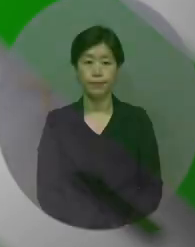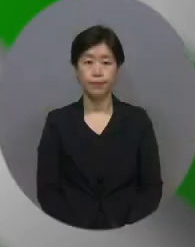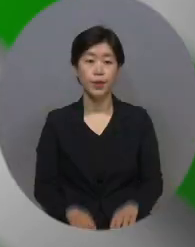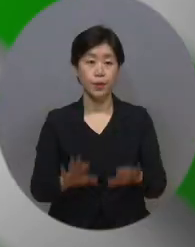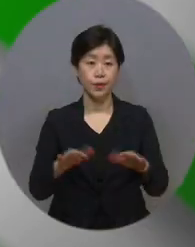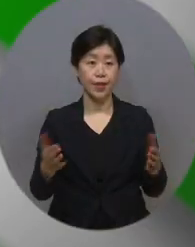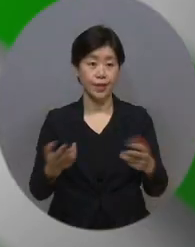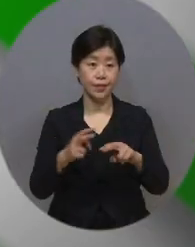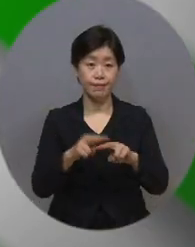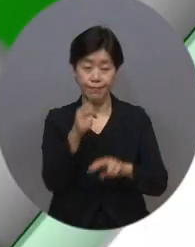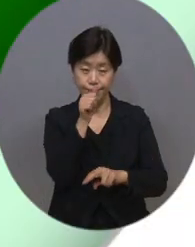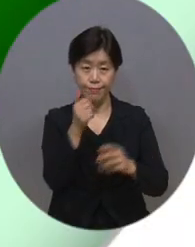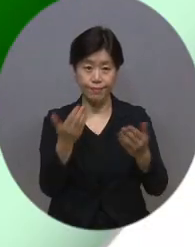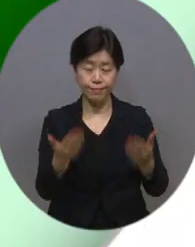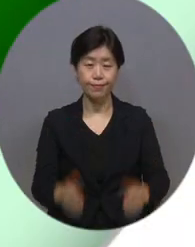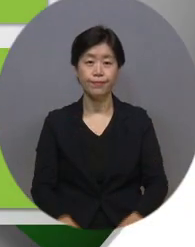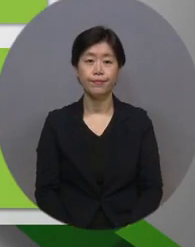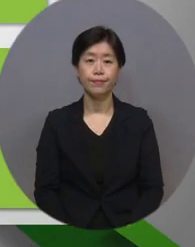오늘의 취업 정보입니다.